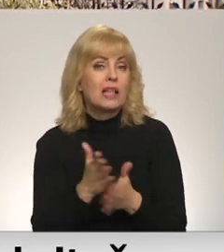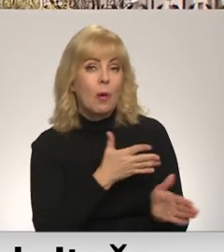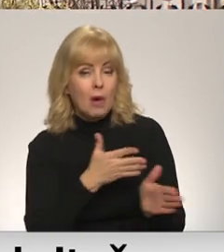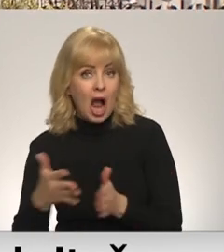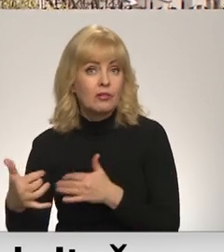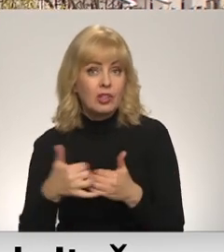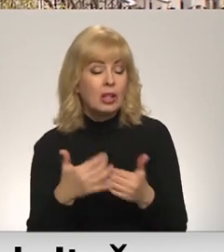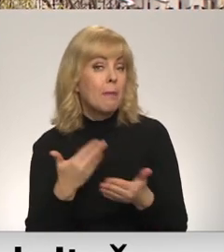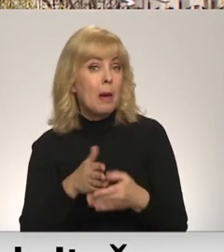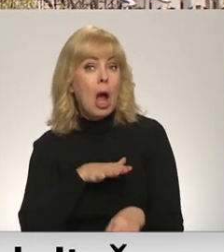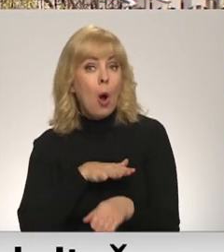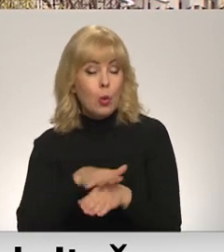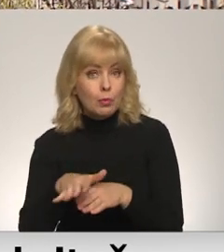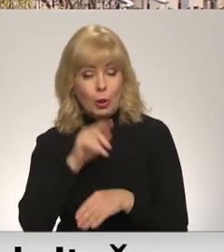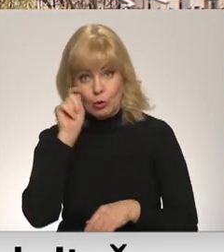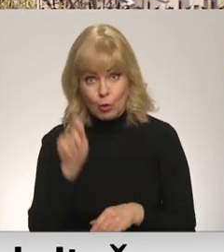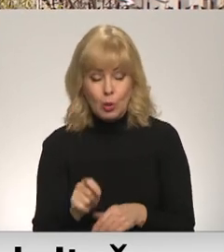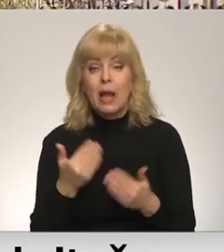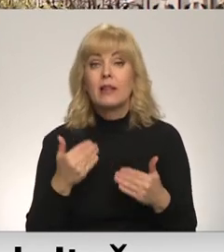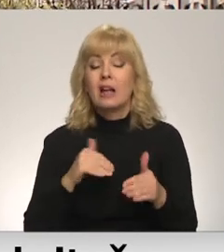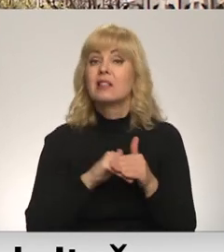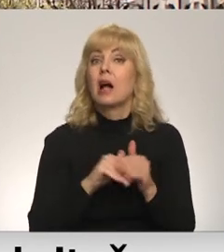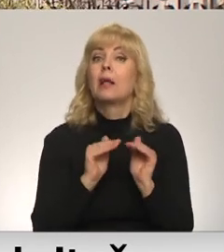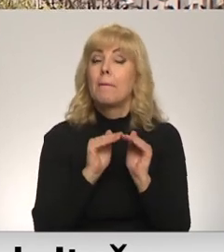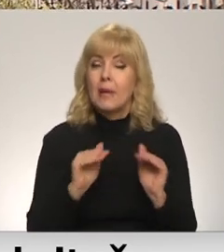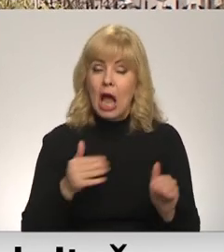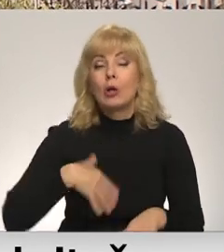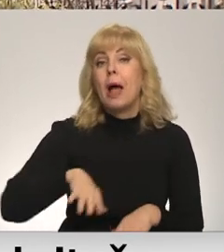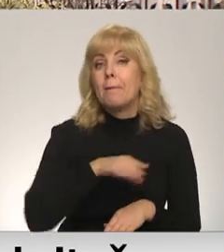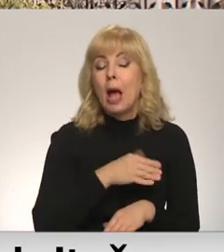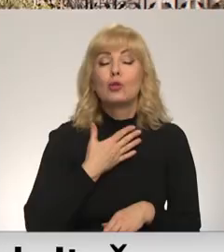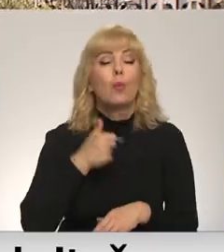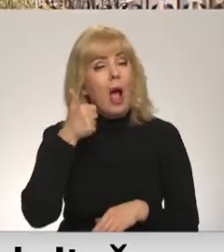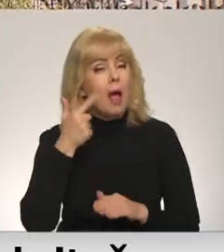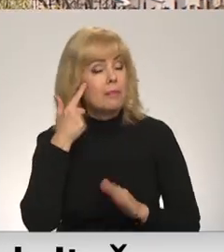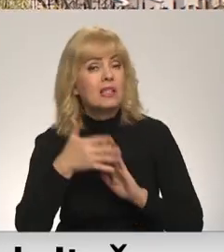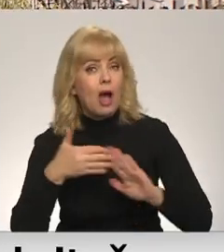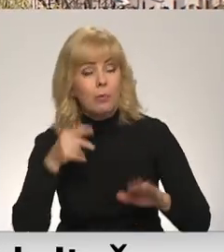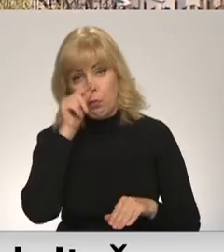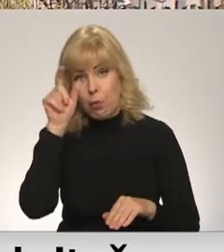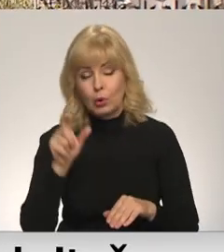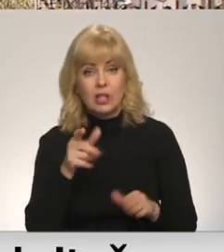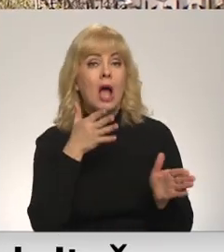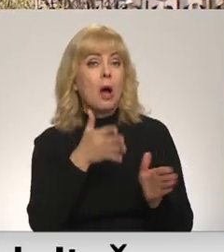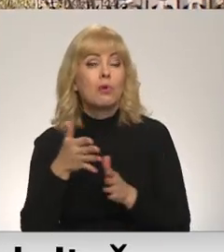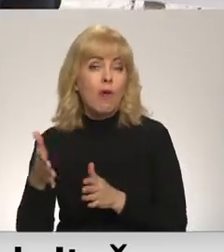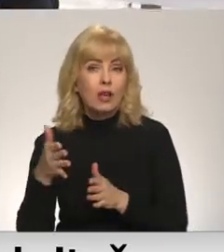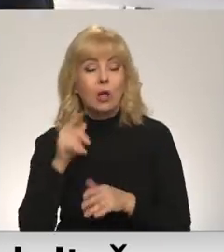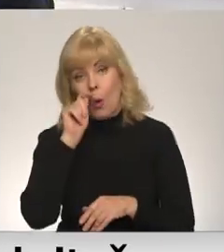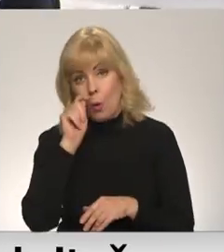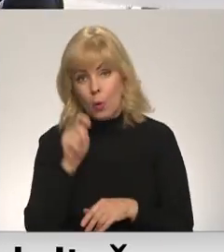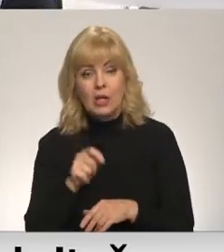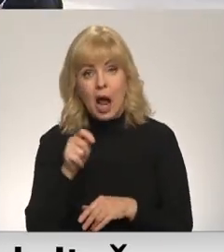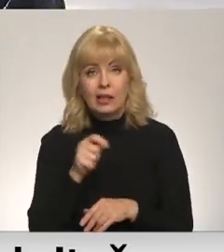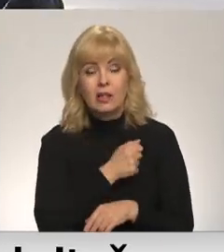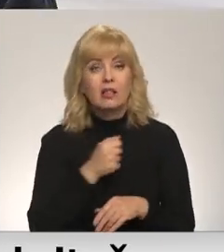viņi uzbruks Ukrainai. Bet tagad mēs saglabājam mieru. Mēs ļoti labi saprotam, ka Putins provocē Ukrainas armiju. Kādēļ